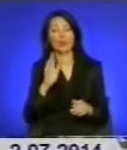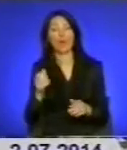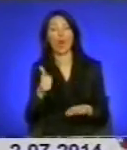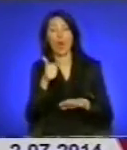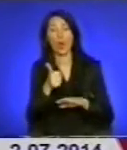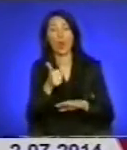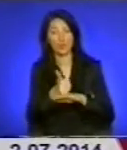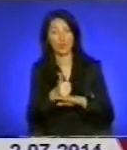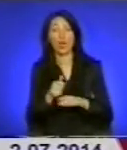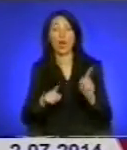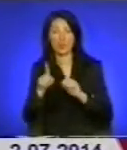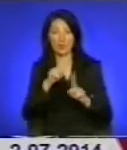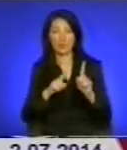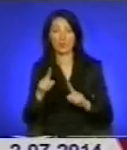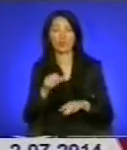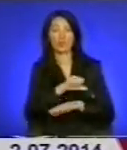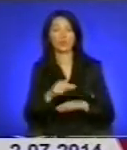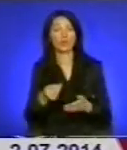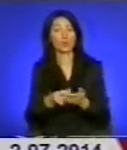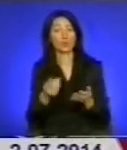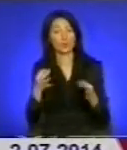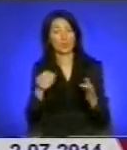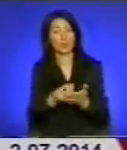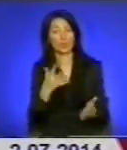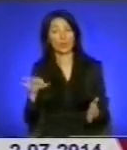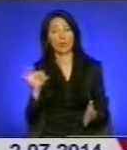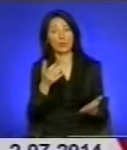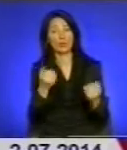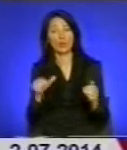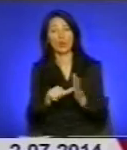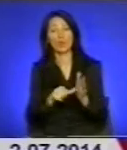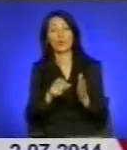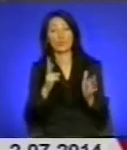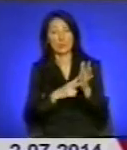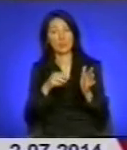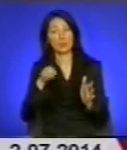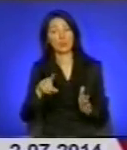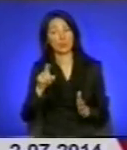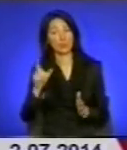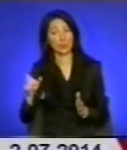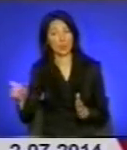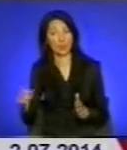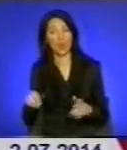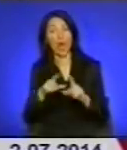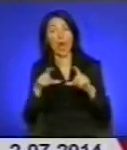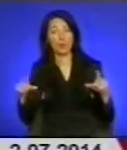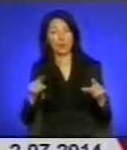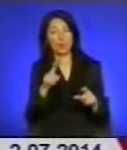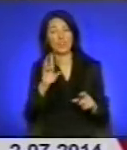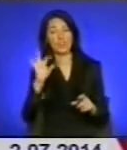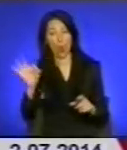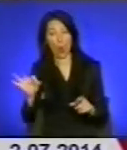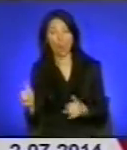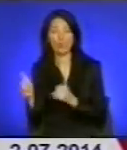незалежного оцінювання в області у ній взяли участь понад 7100 абітурієнтів на пунктах ЗНО учасників забезпечили